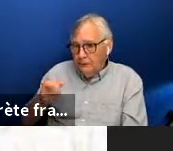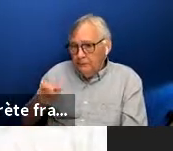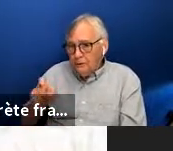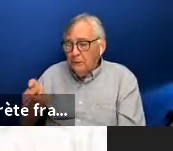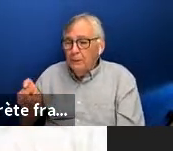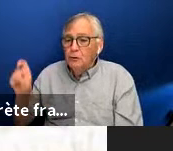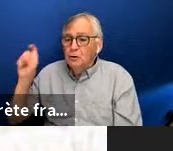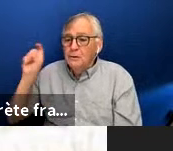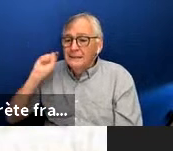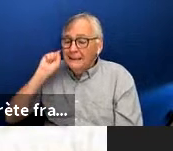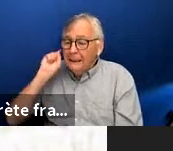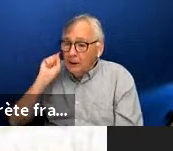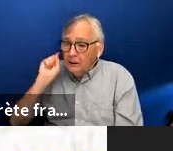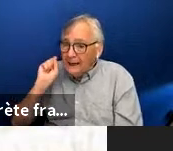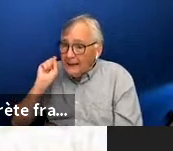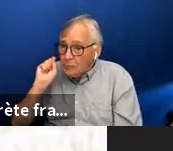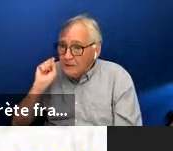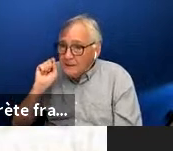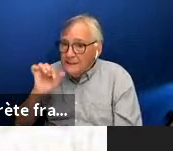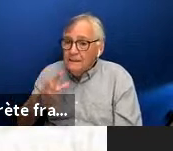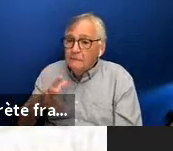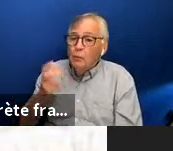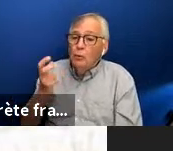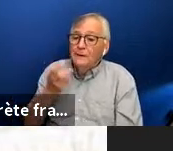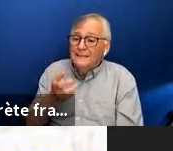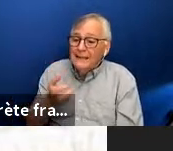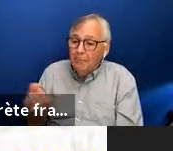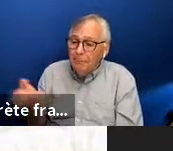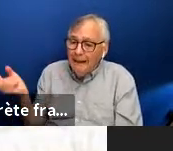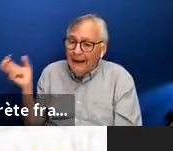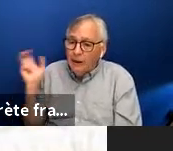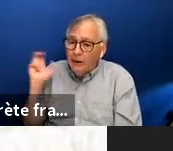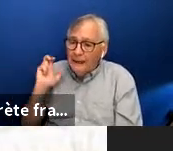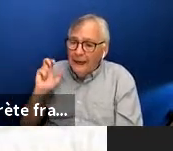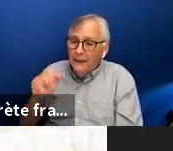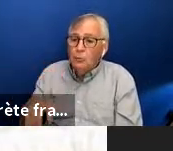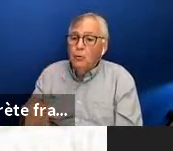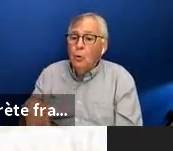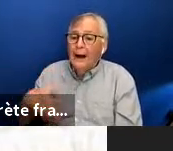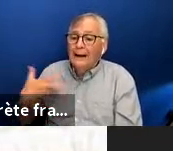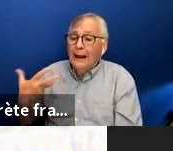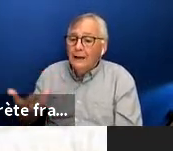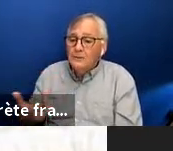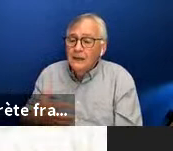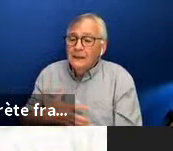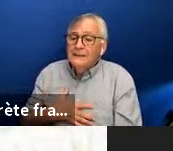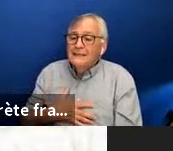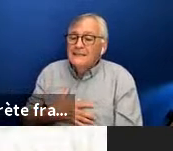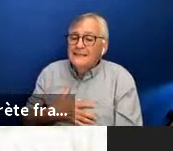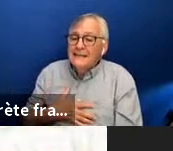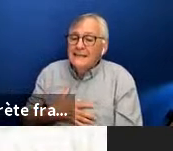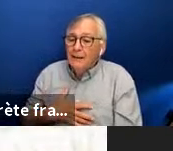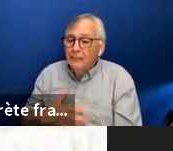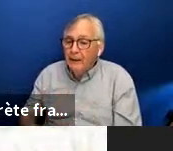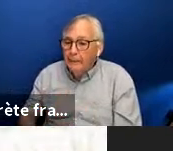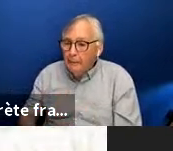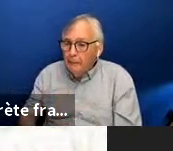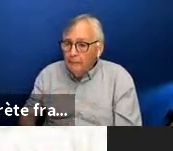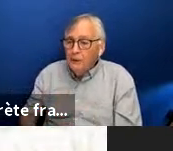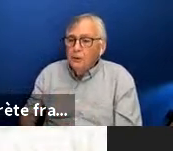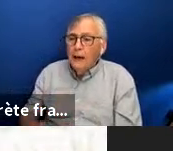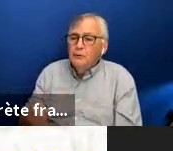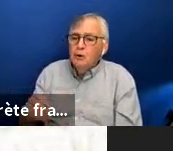Puis il y a des personnes qui peuvent utiliser des prothèses auditives ou des implants cochléaires ou en classe des systèmes